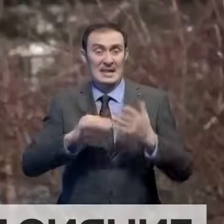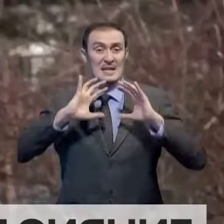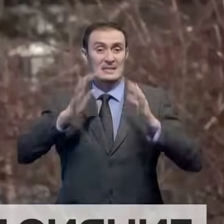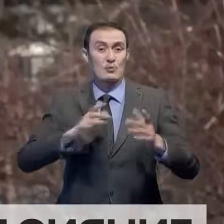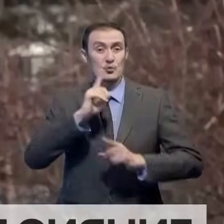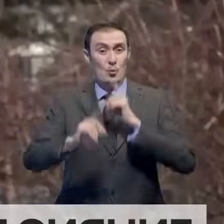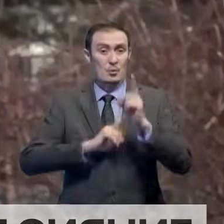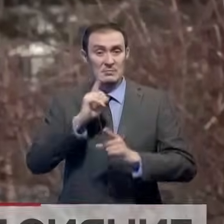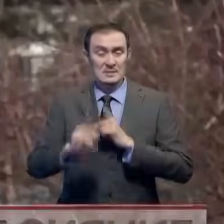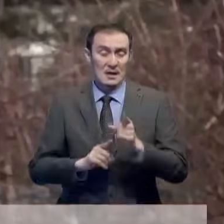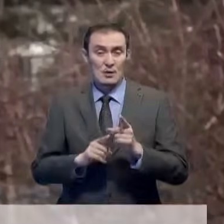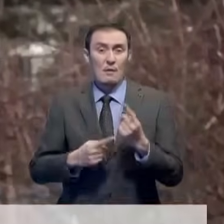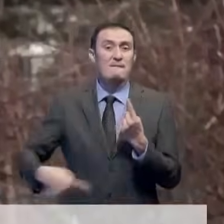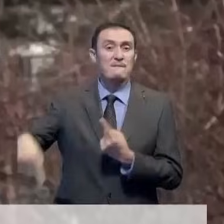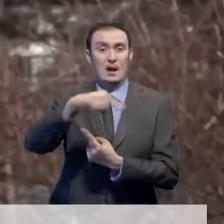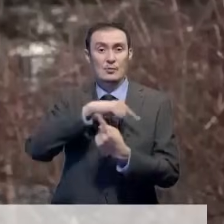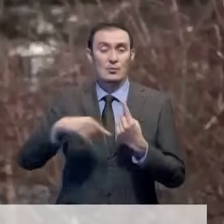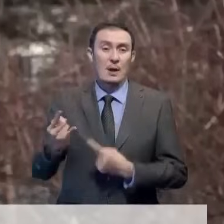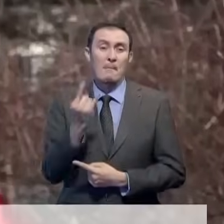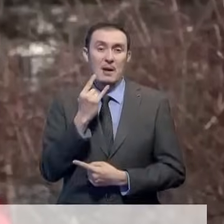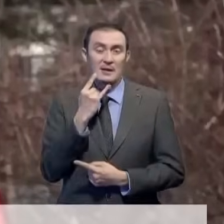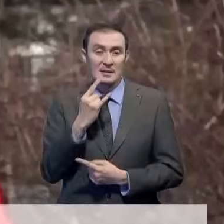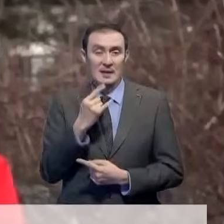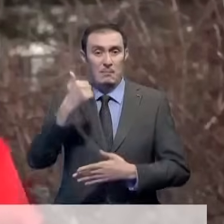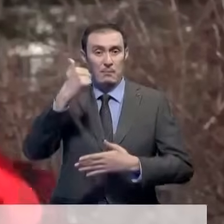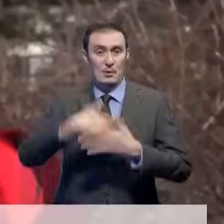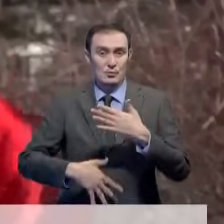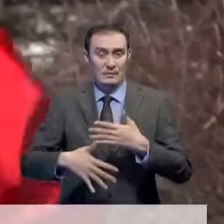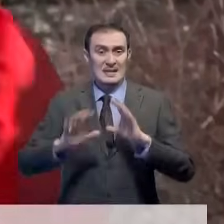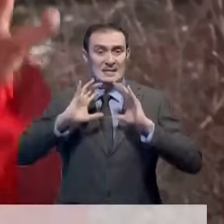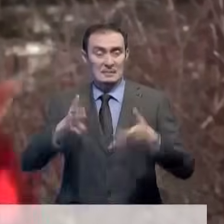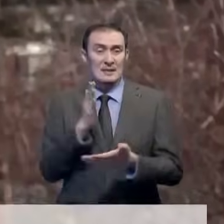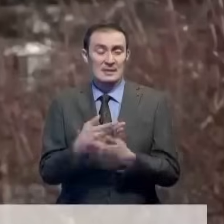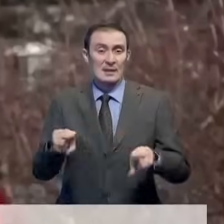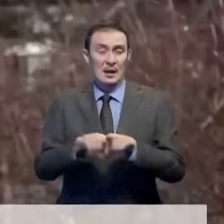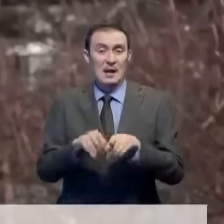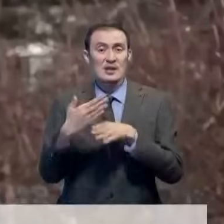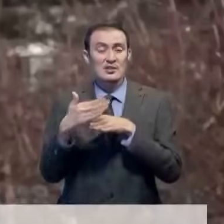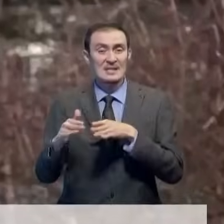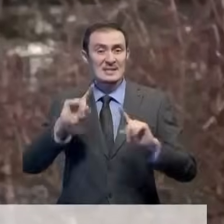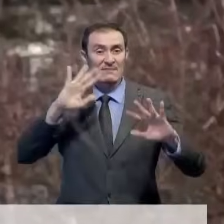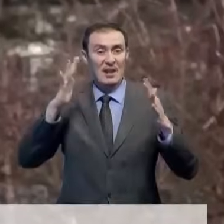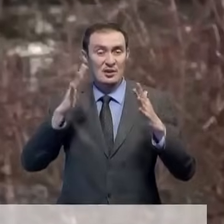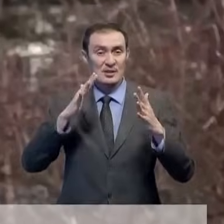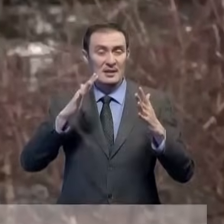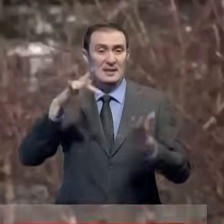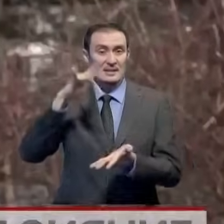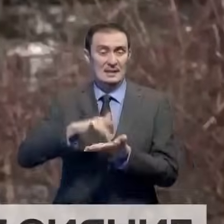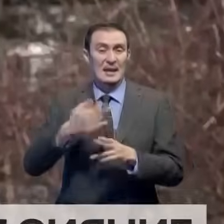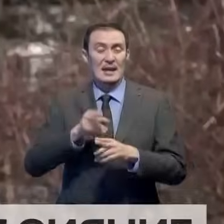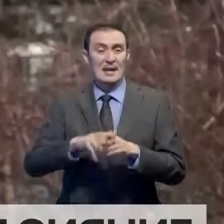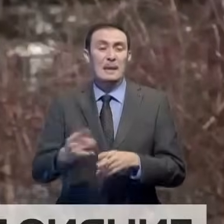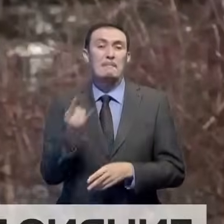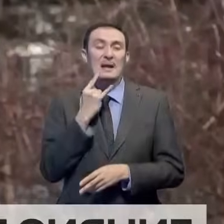космоса, то вокруг магнитных полюсов Земли существует такая область светящаяся, так